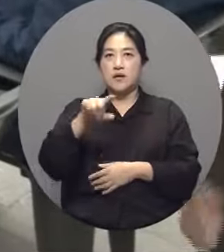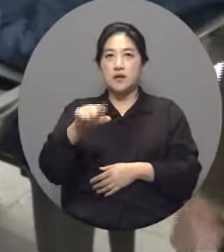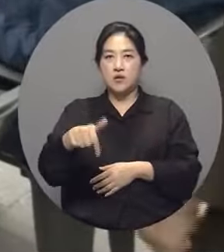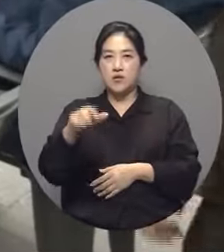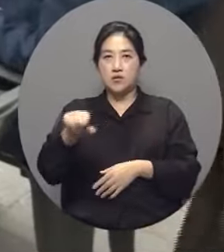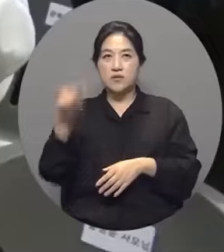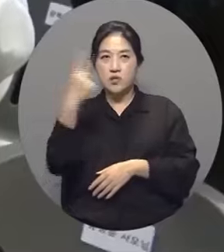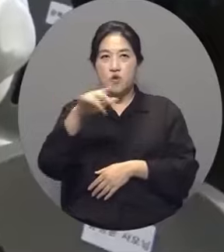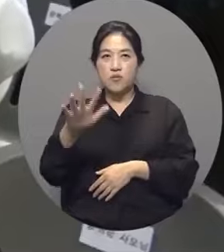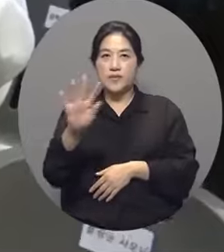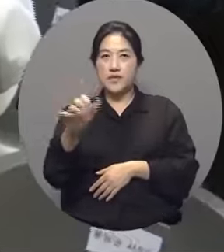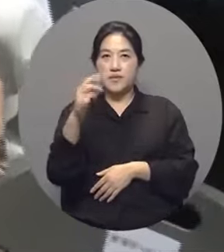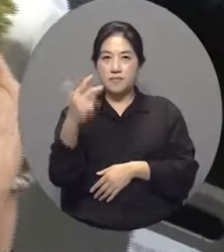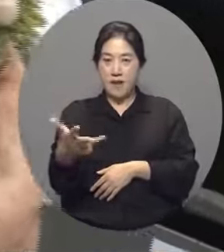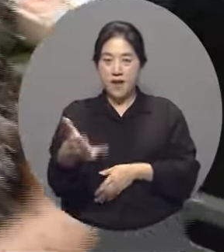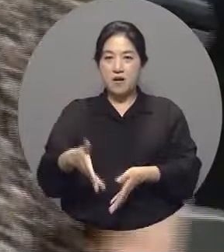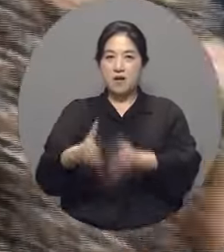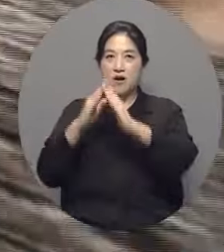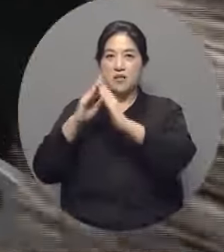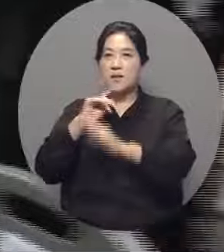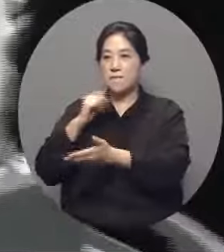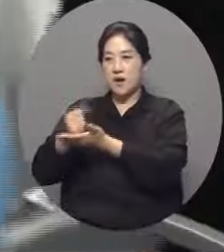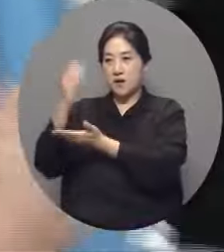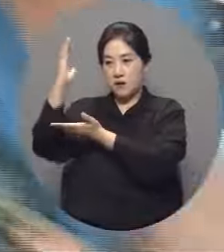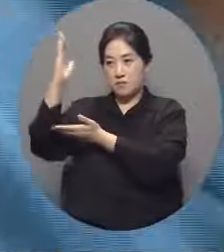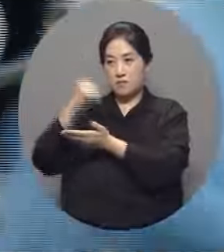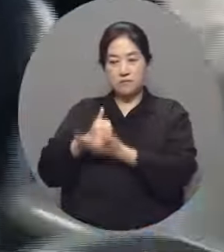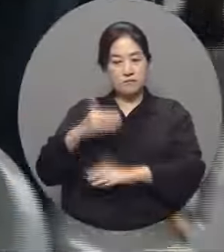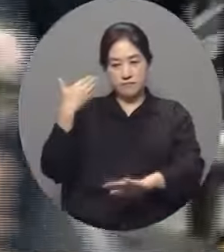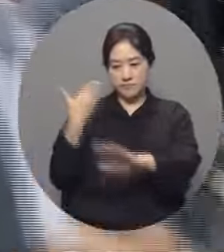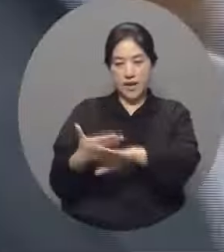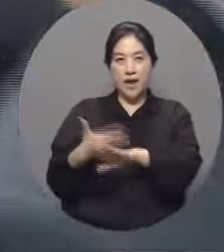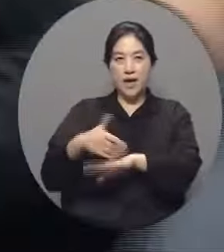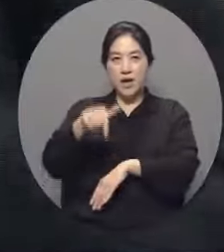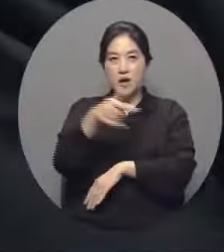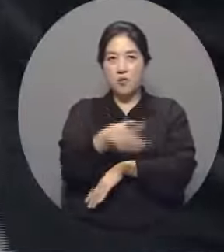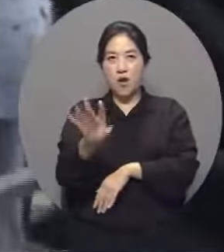1948년 건국됐다는 보수 세력의 주장에 분명히 선을 그었습니다.